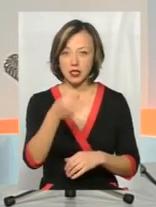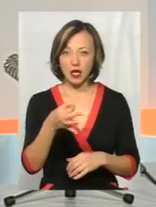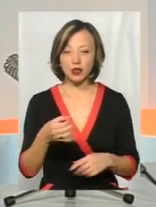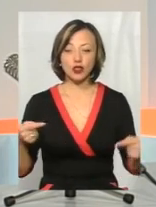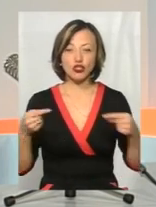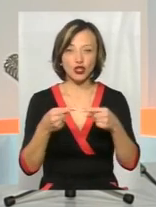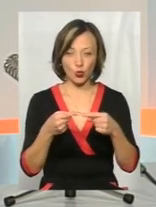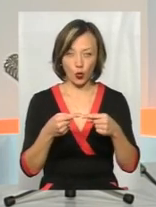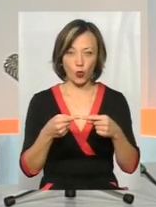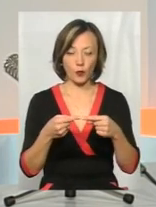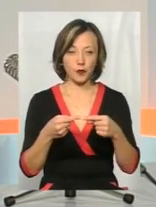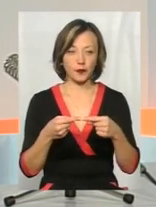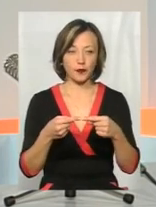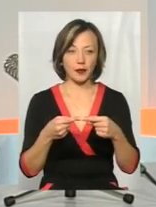чітко,